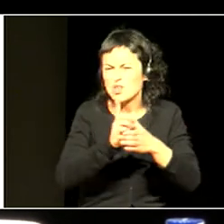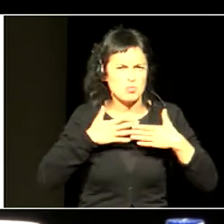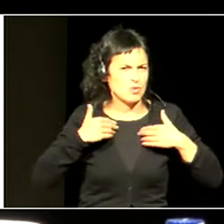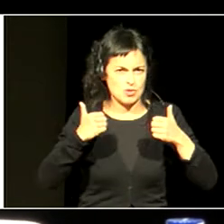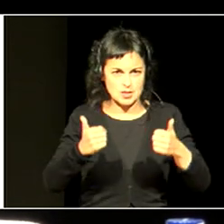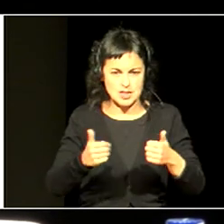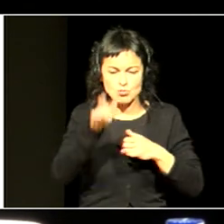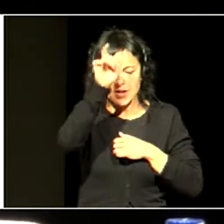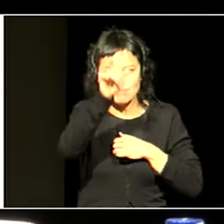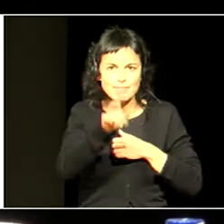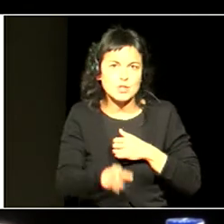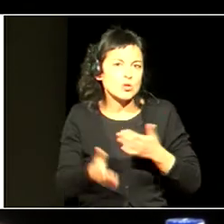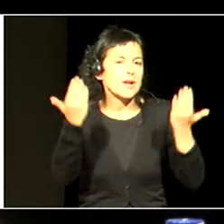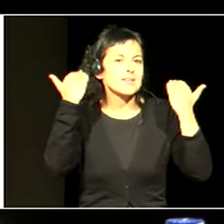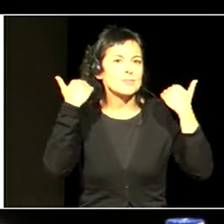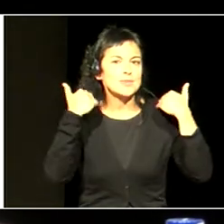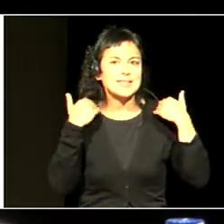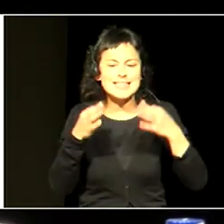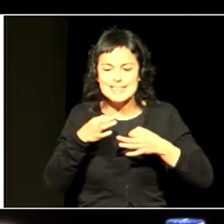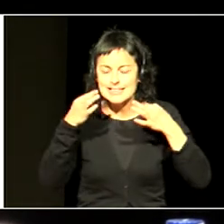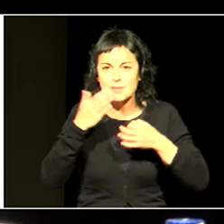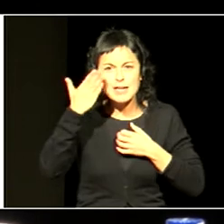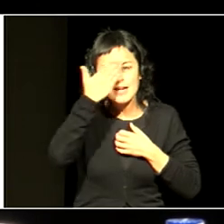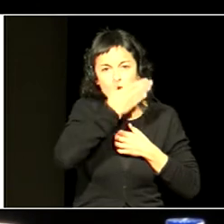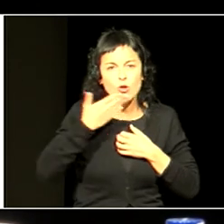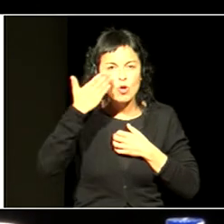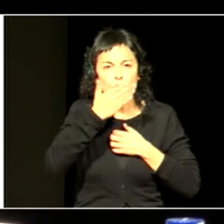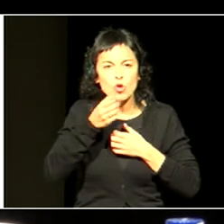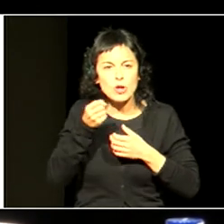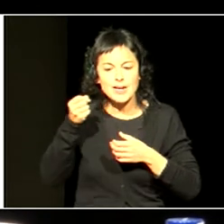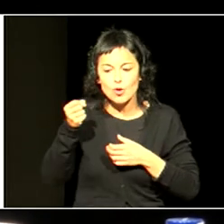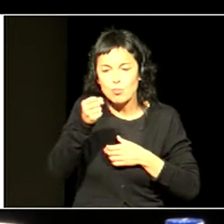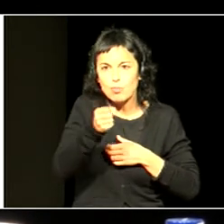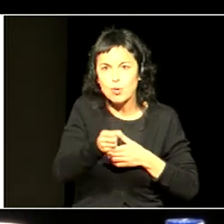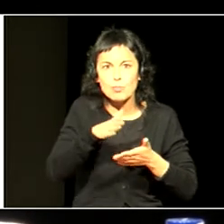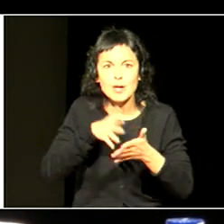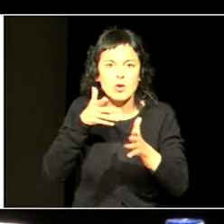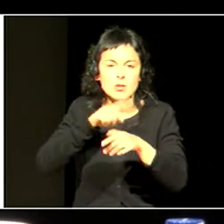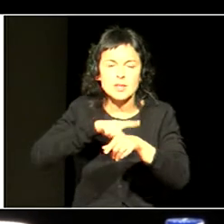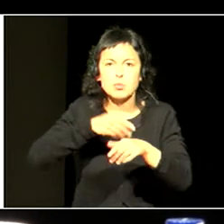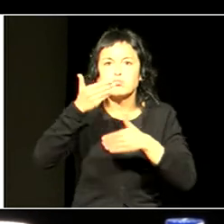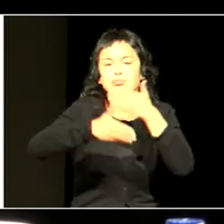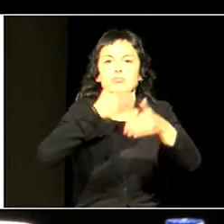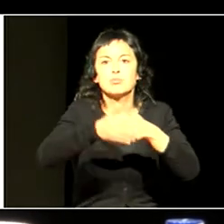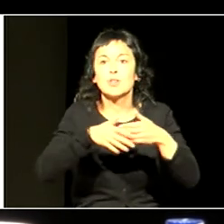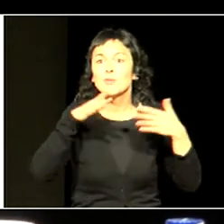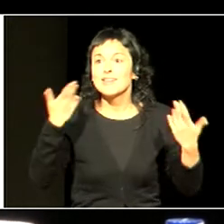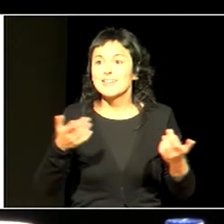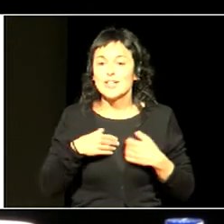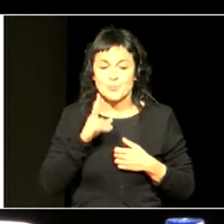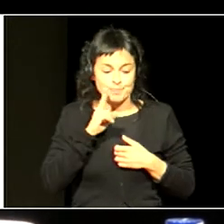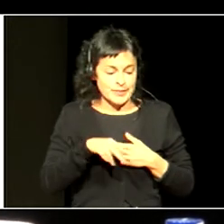bat egonkorra, egongo dana ikastetxietan gauza guzti horiek bideratzeko. Ze bestelan, hartzen dugu plantillak, begiratzen